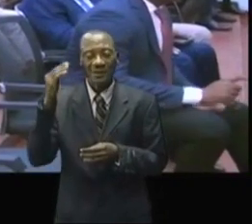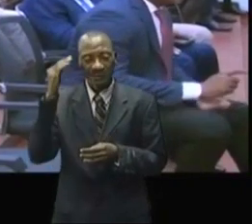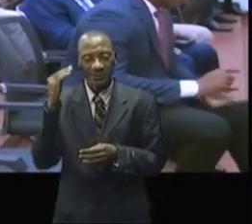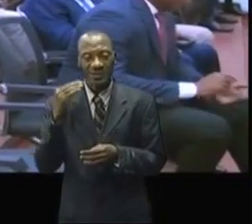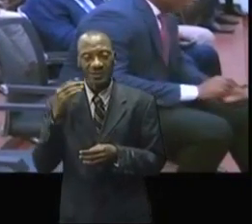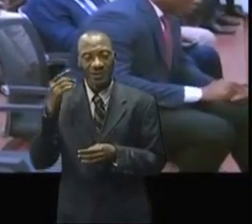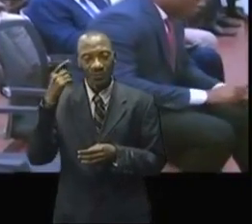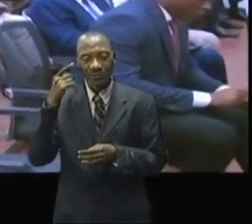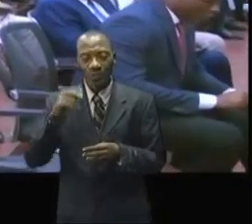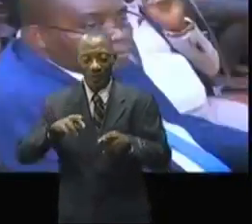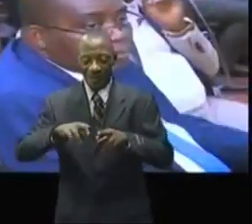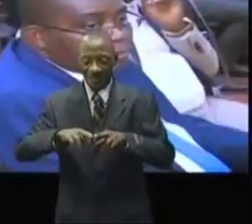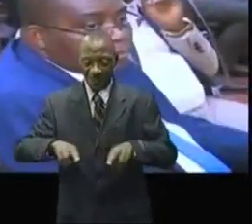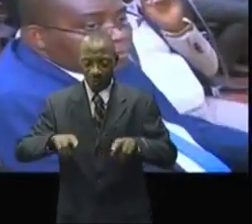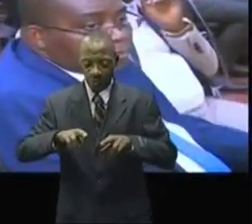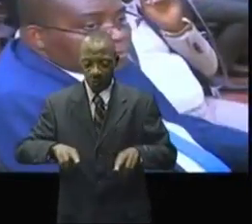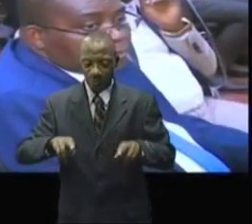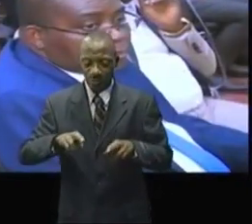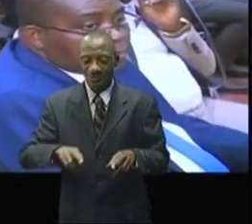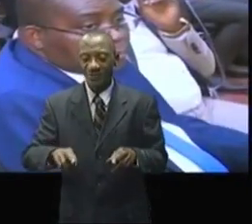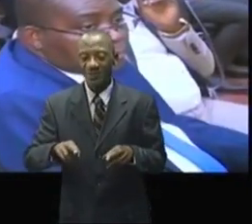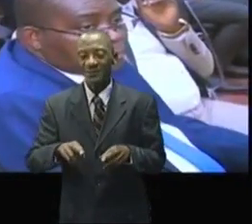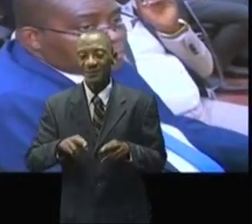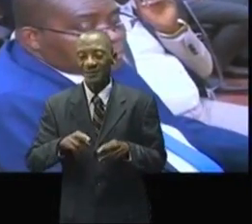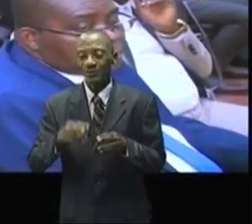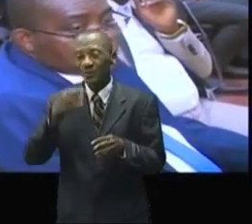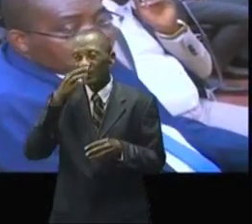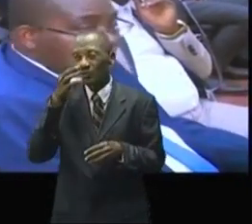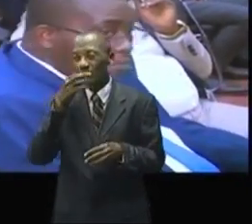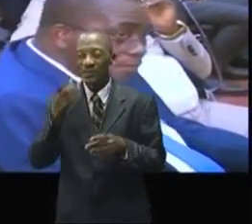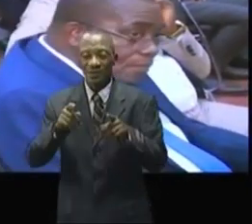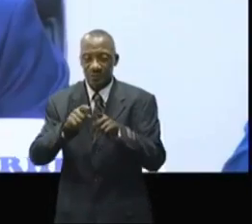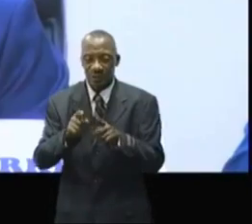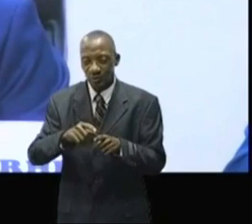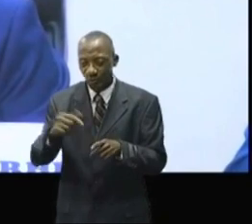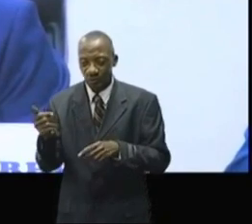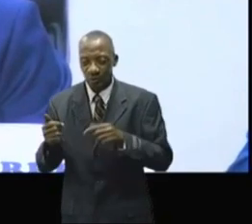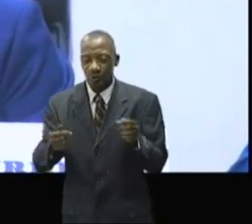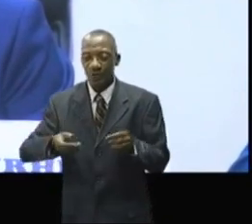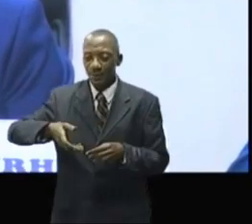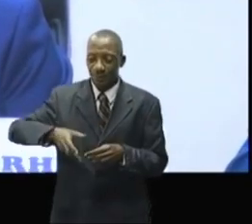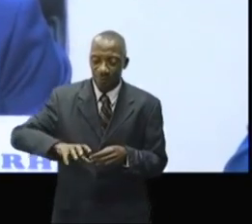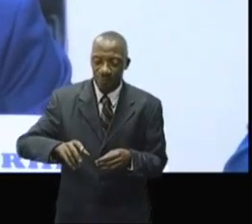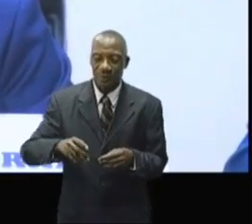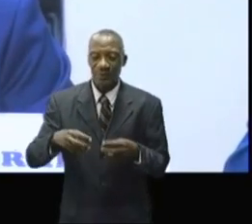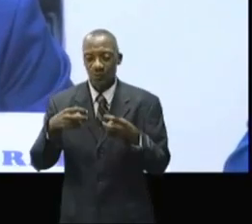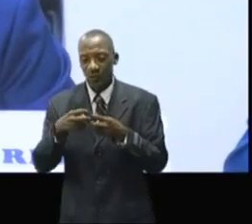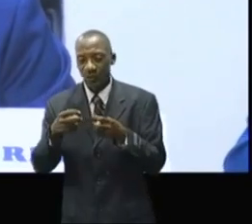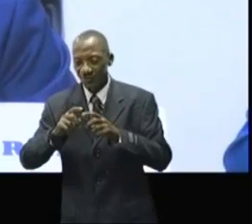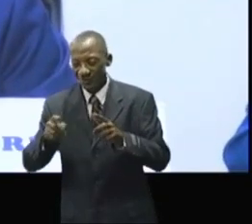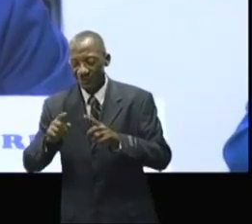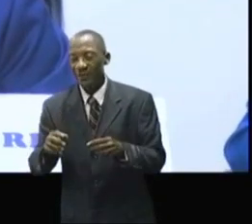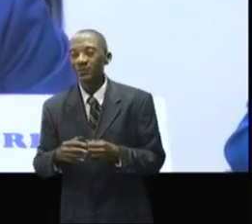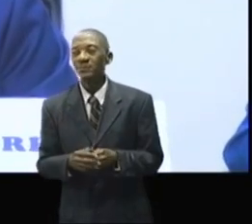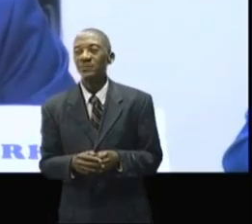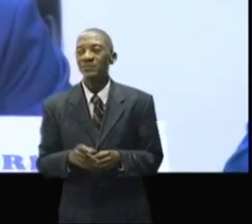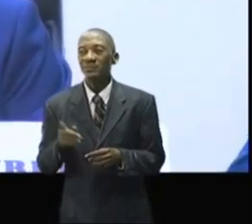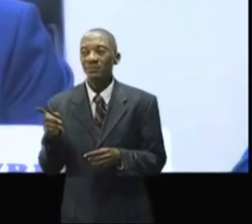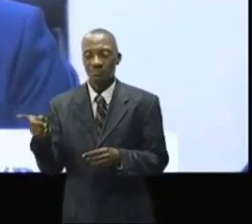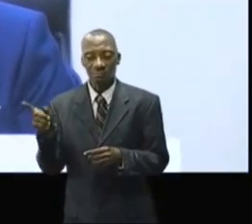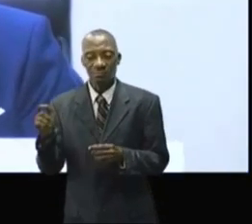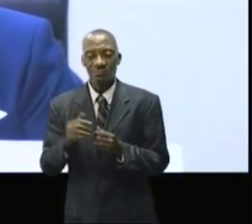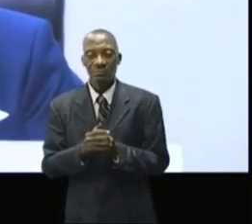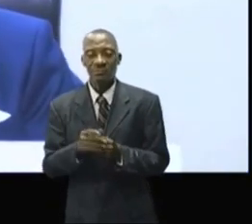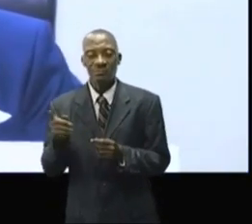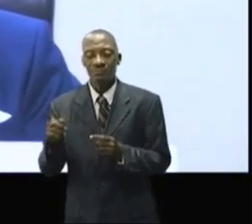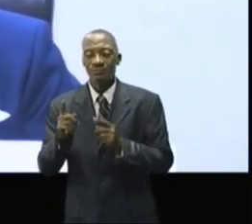plus question de file d'attente dans les agences. C'est le ministre des Ressources hydrauliques et électricité, Olivier Mwenze Mokaleng, qui a procédé au